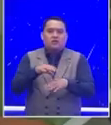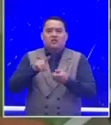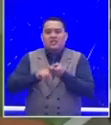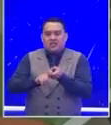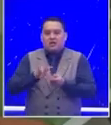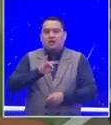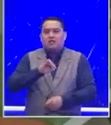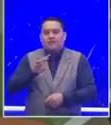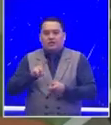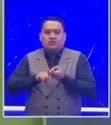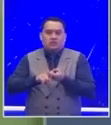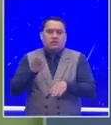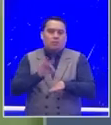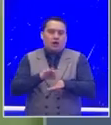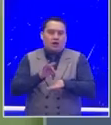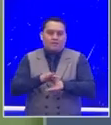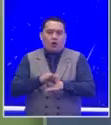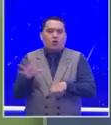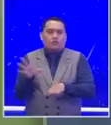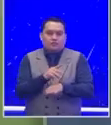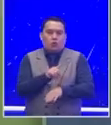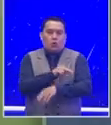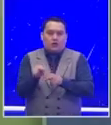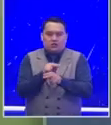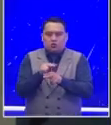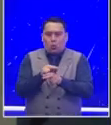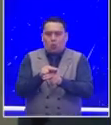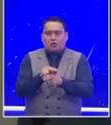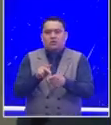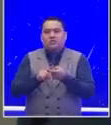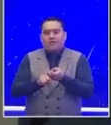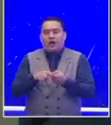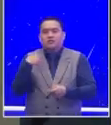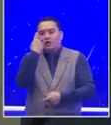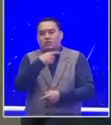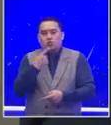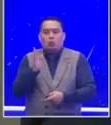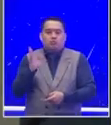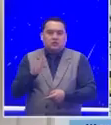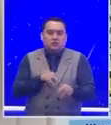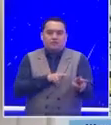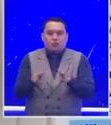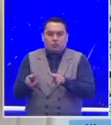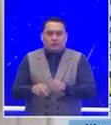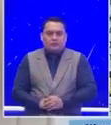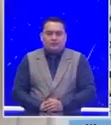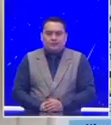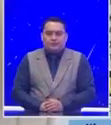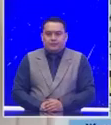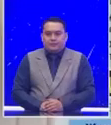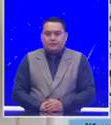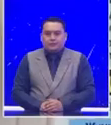коронавирусной инфекцией. Все заболевшие находятся в стационарах. Выявлены контактные лица и взяты под карантин.